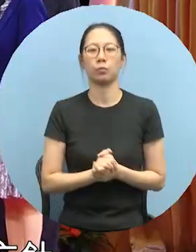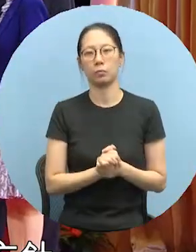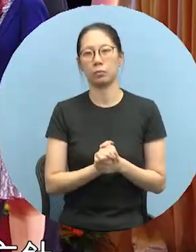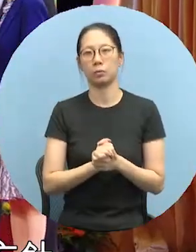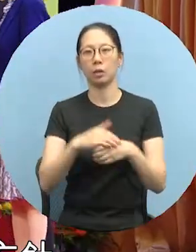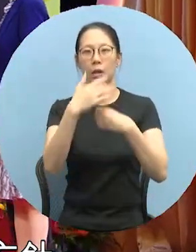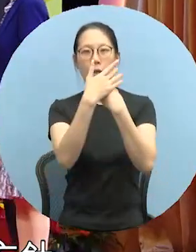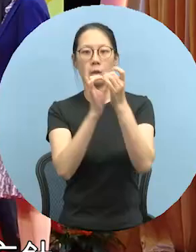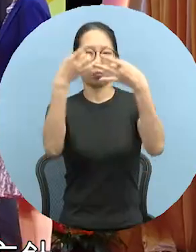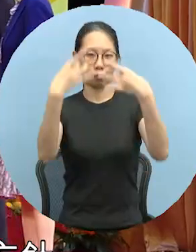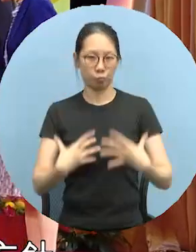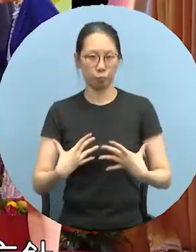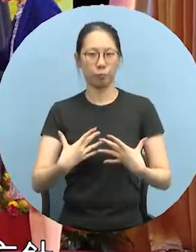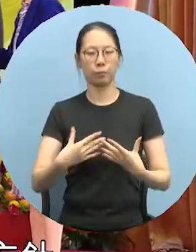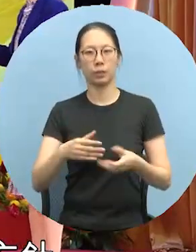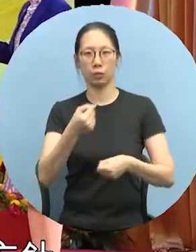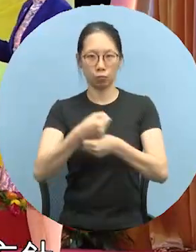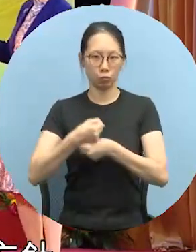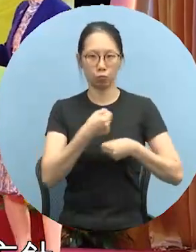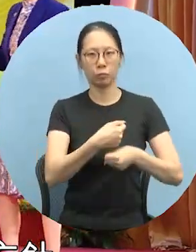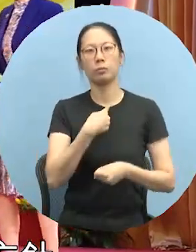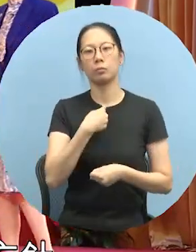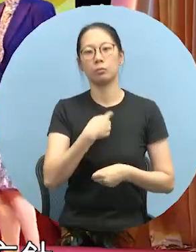準確貫徹一國兩制方針。